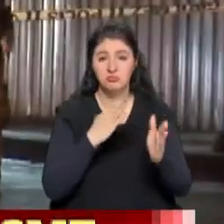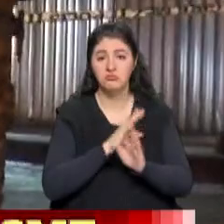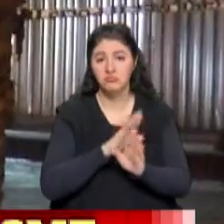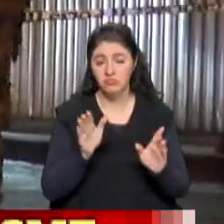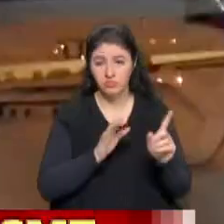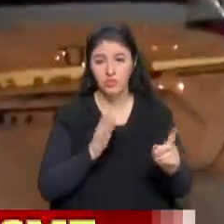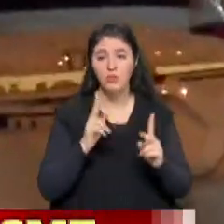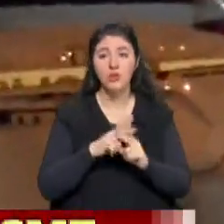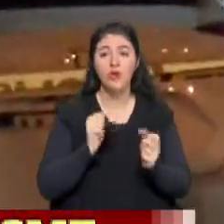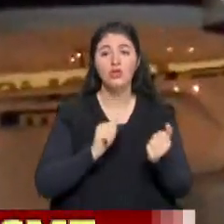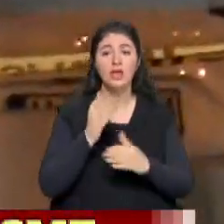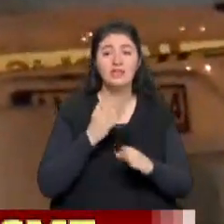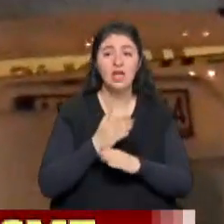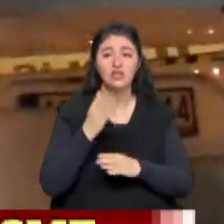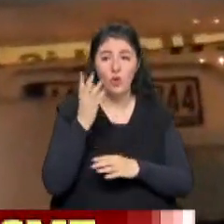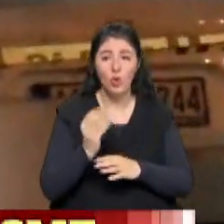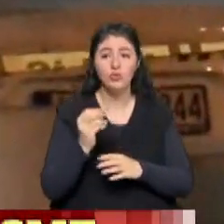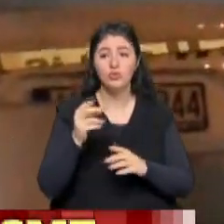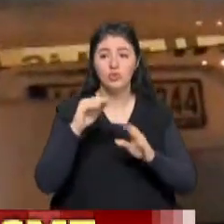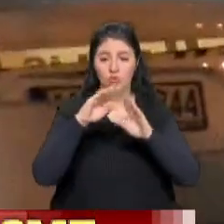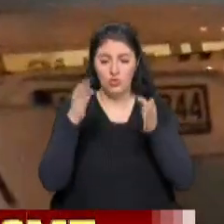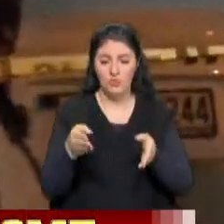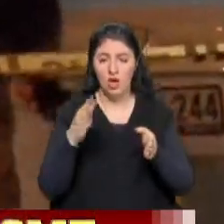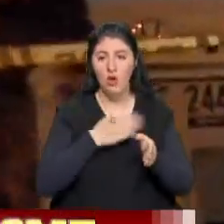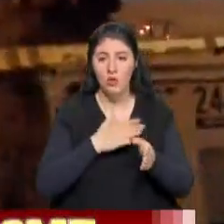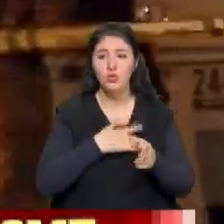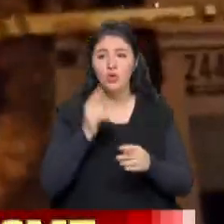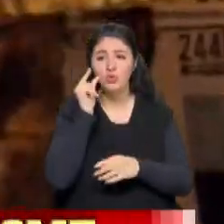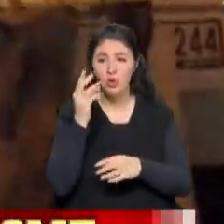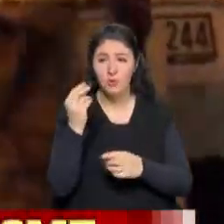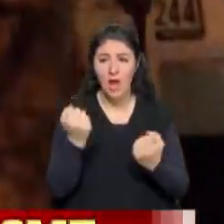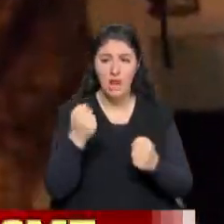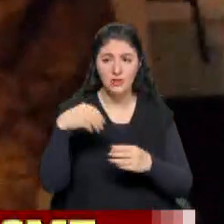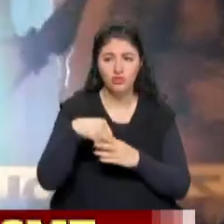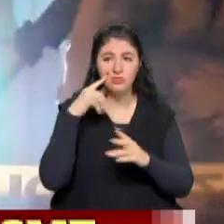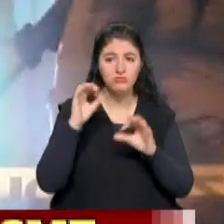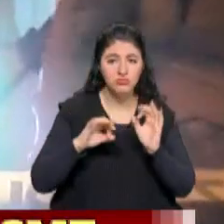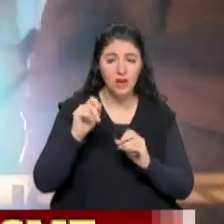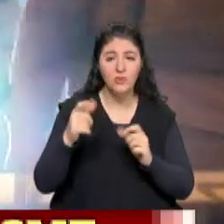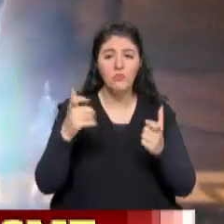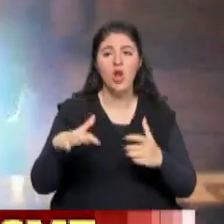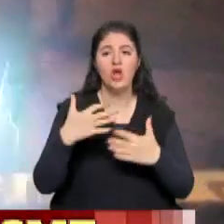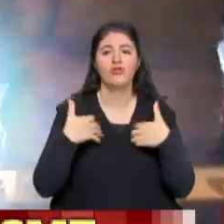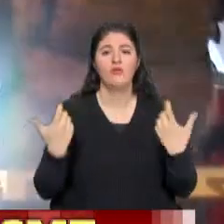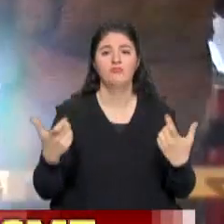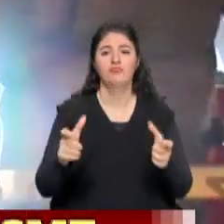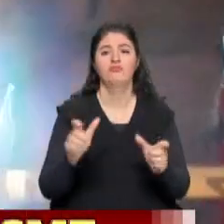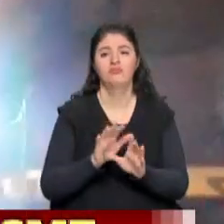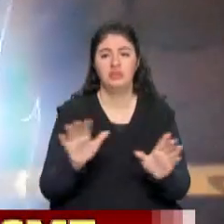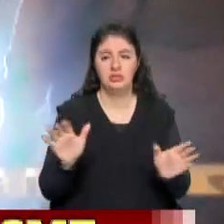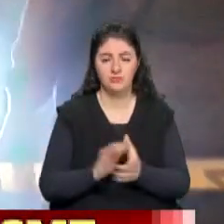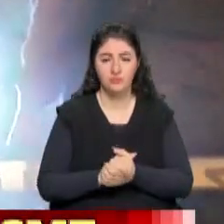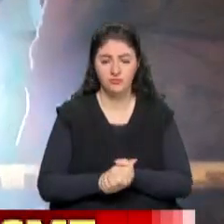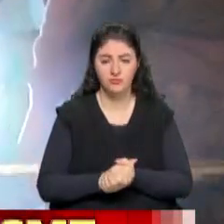kaldırıldı polis olayın gerçekleştiği kulübe önünde şüpheli bulunan bir Otomobilde inceleme yaptı bölge güvenlik çemberine